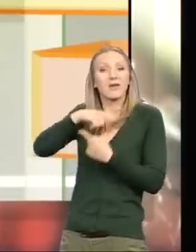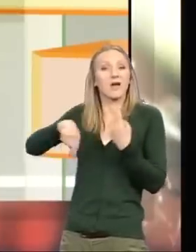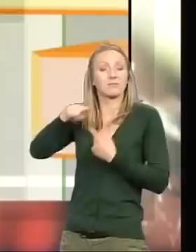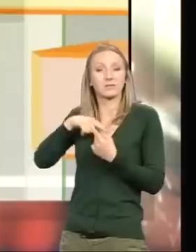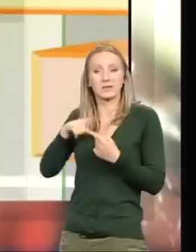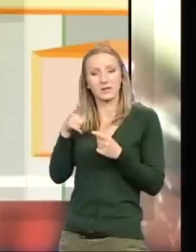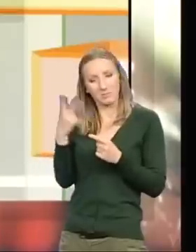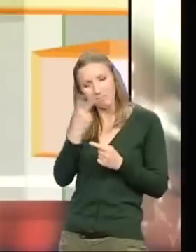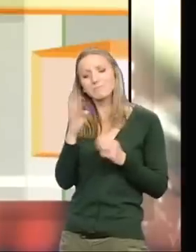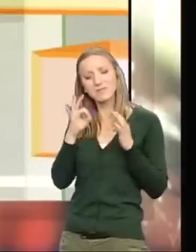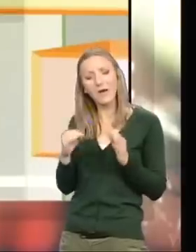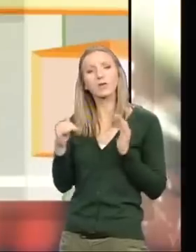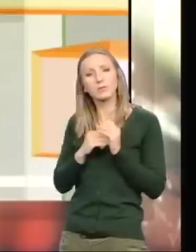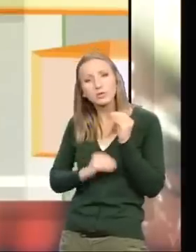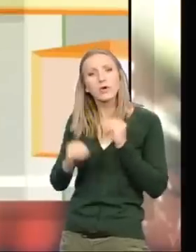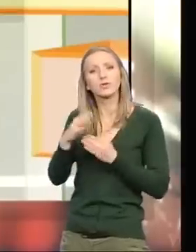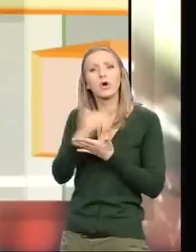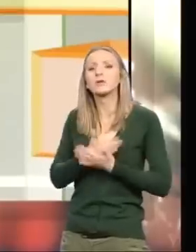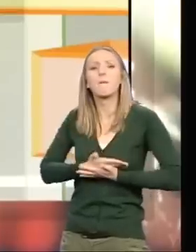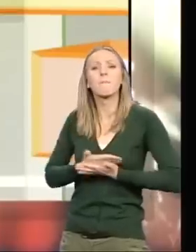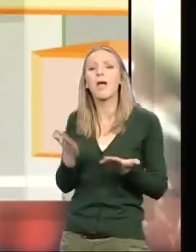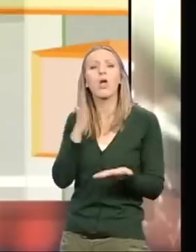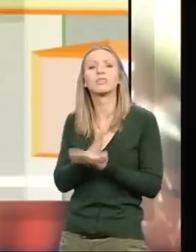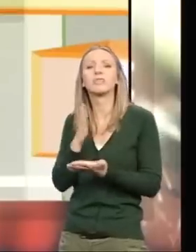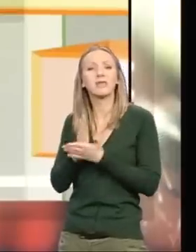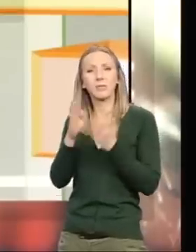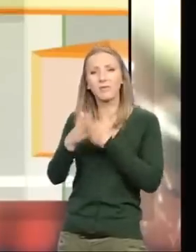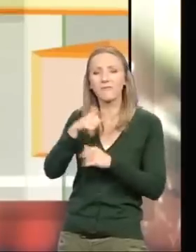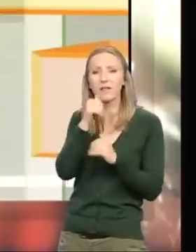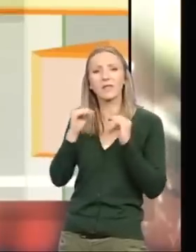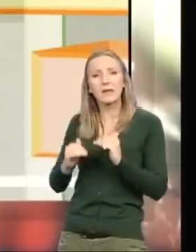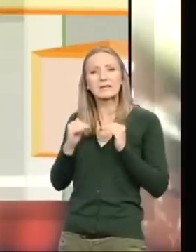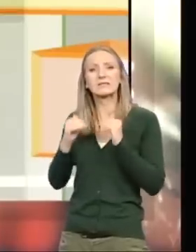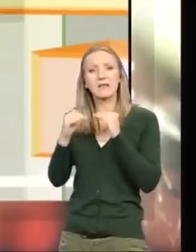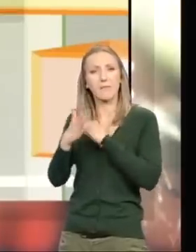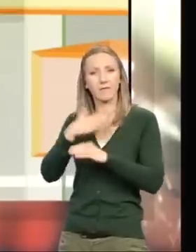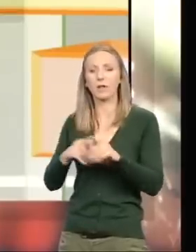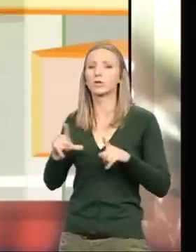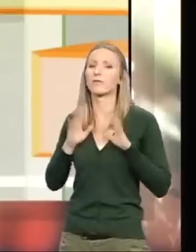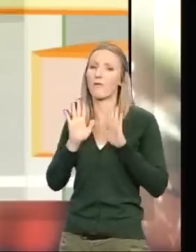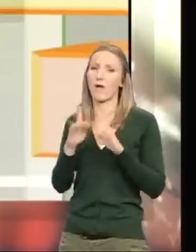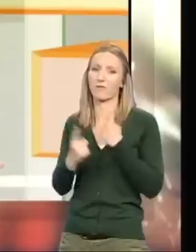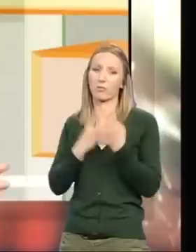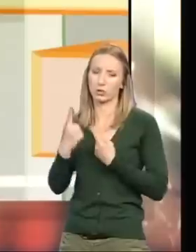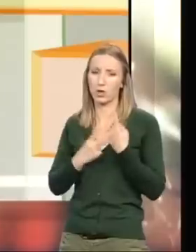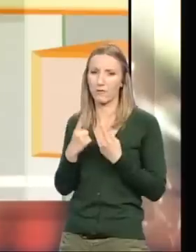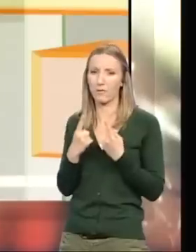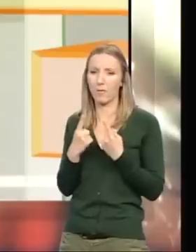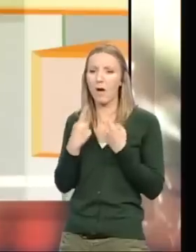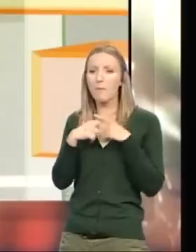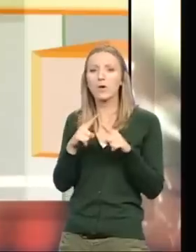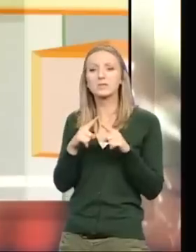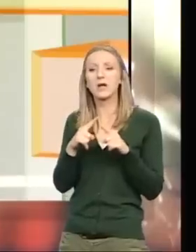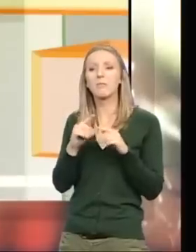treba što više korisnika bilo kog tipa invaliditeta i stepena da živi u ovakvim uslovima pogotovo posle